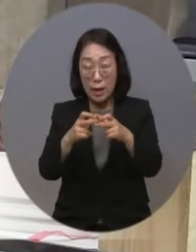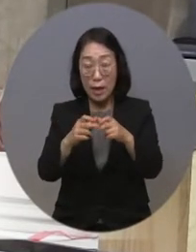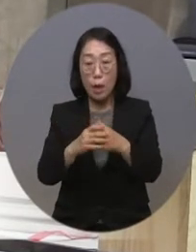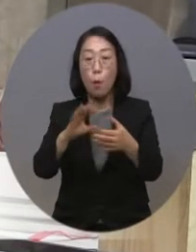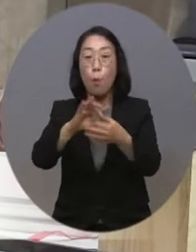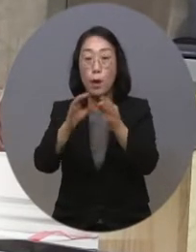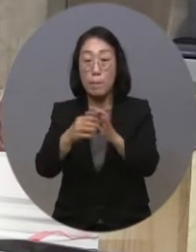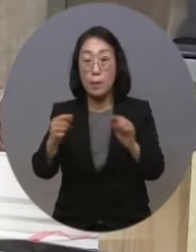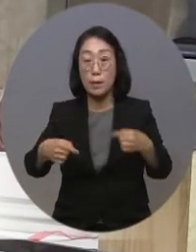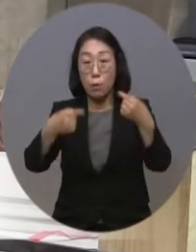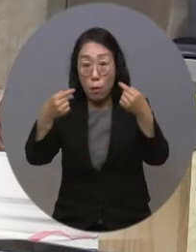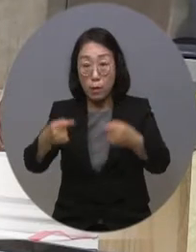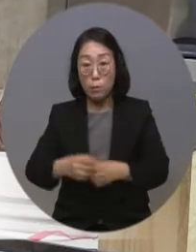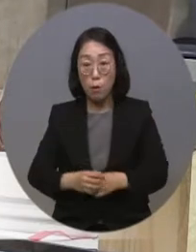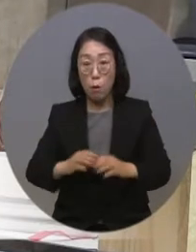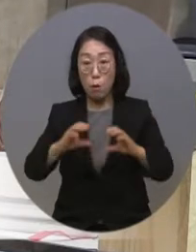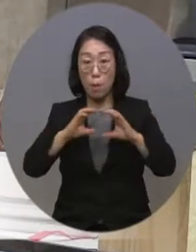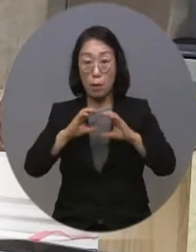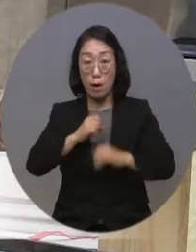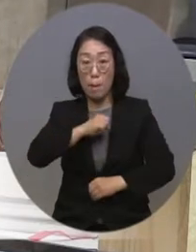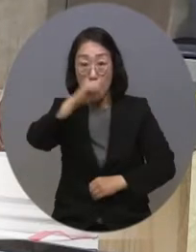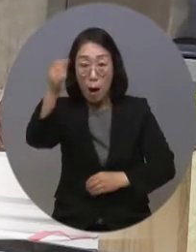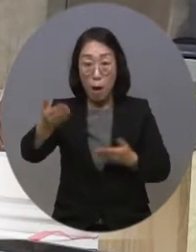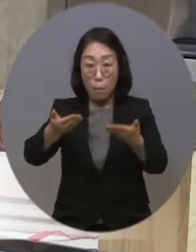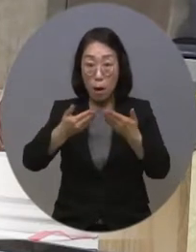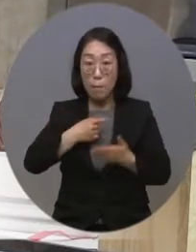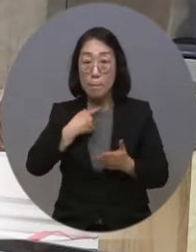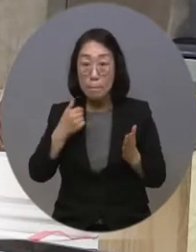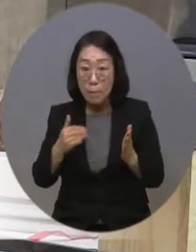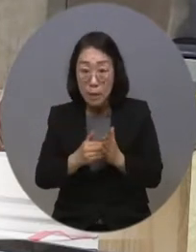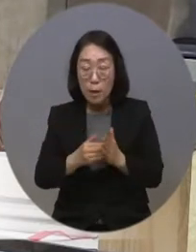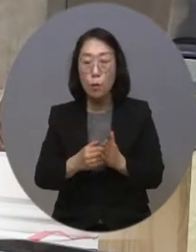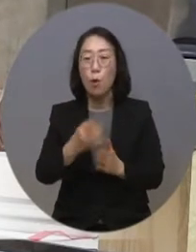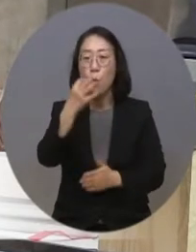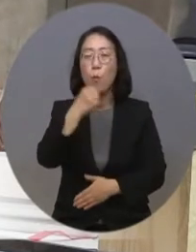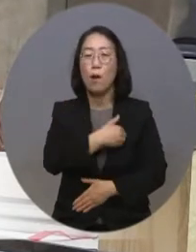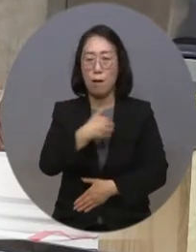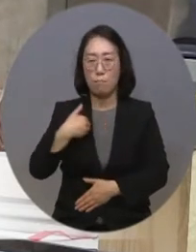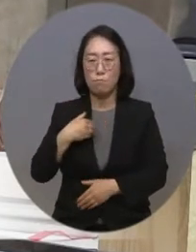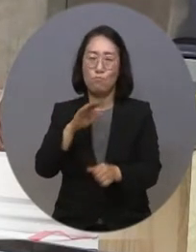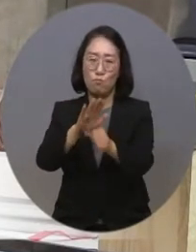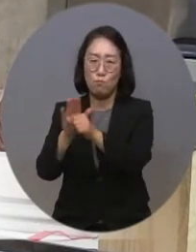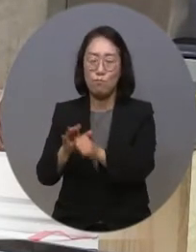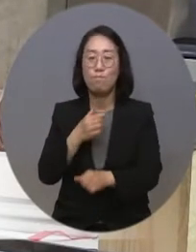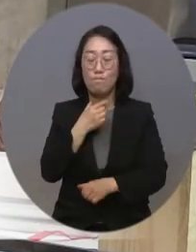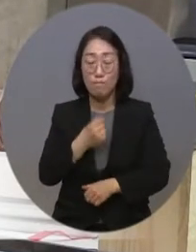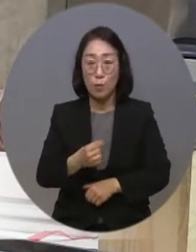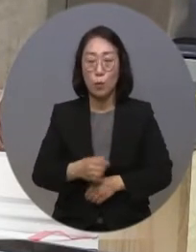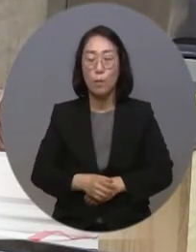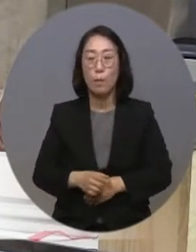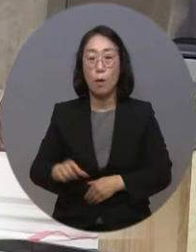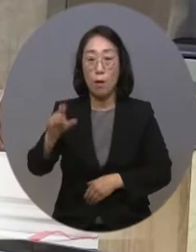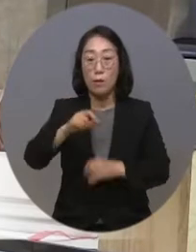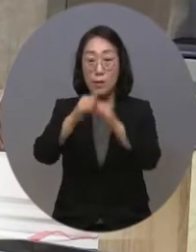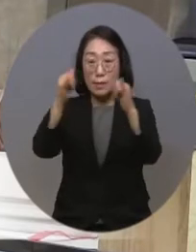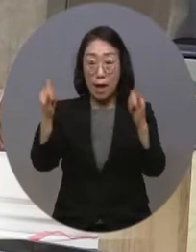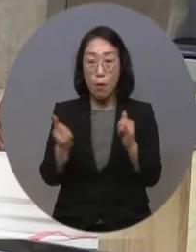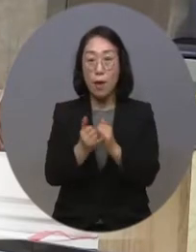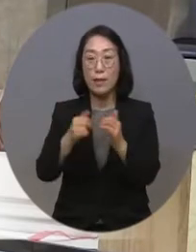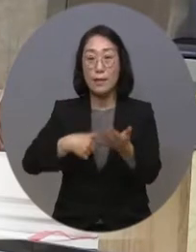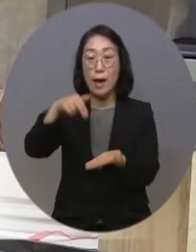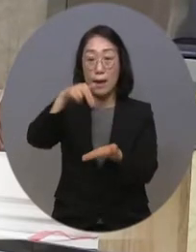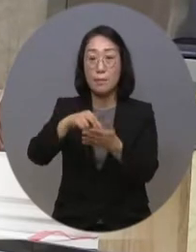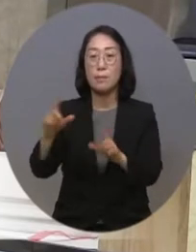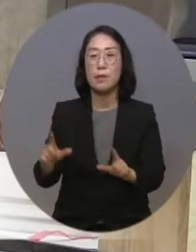참가하셔서 메달 획득과 본인들의 보람을 찾았으면 하는 저희들의 바람도 있고요. 또 나아가 사회의 자립생활을